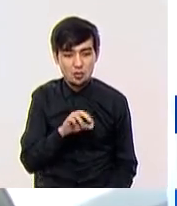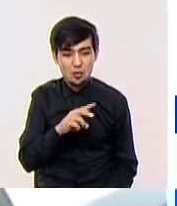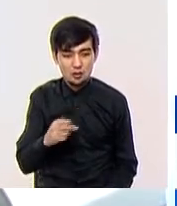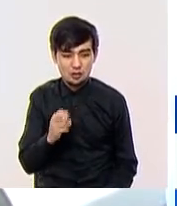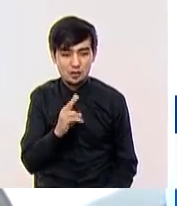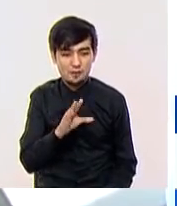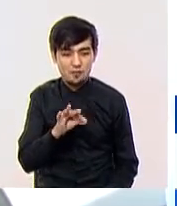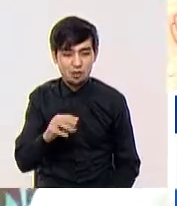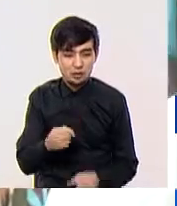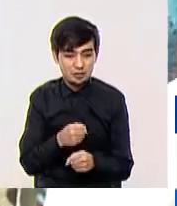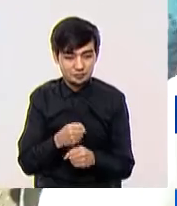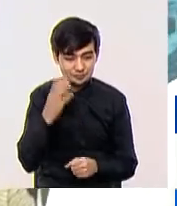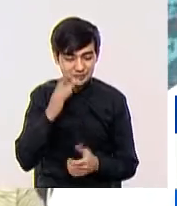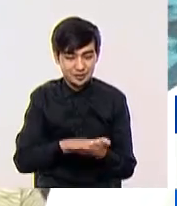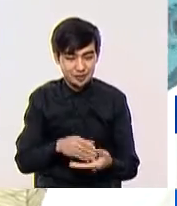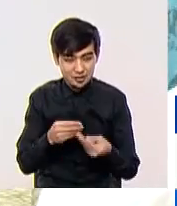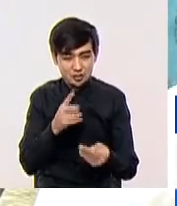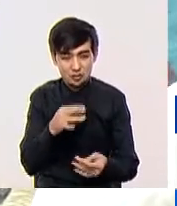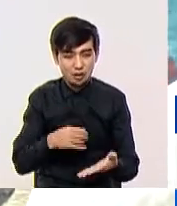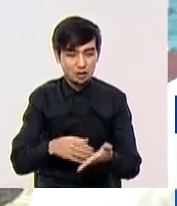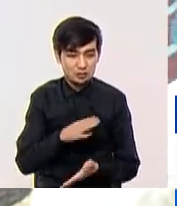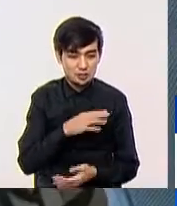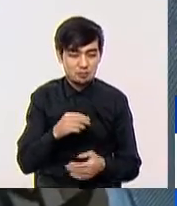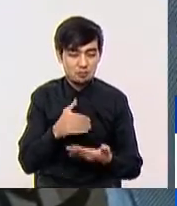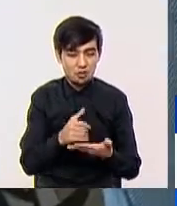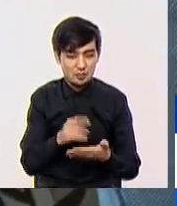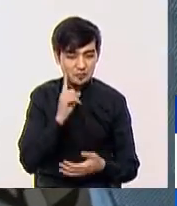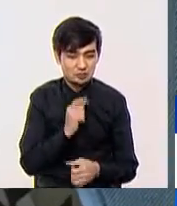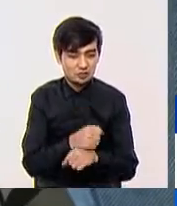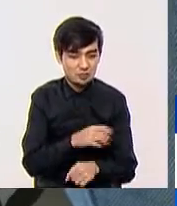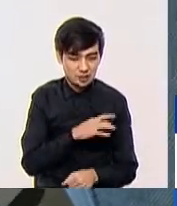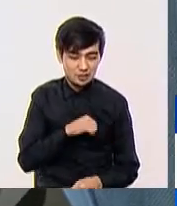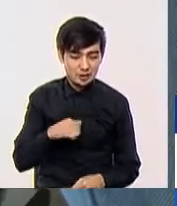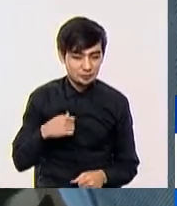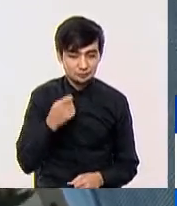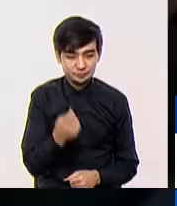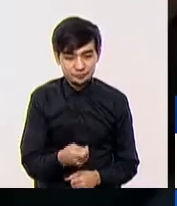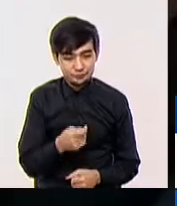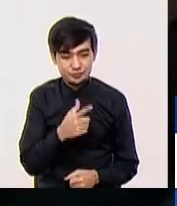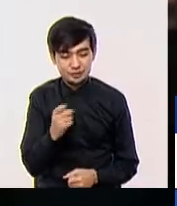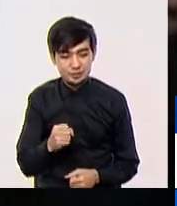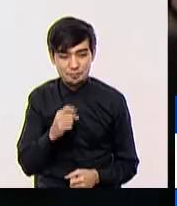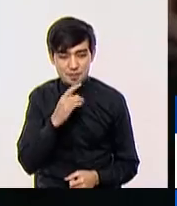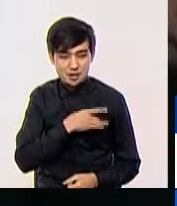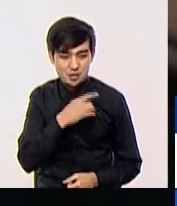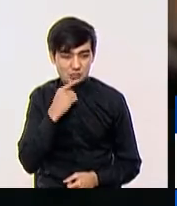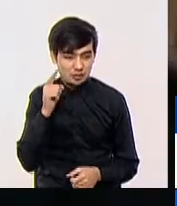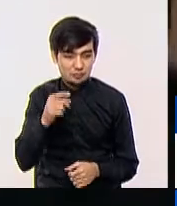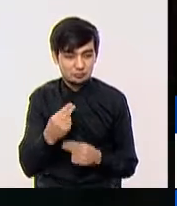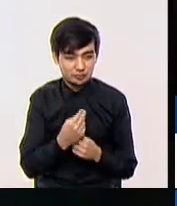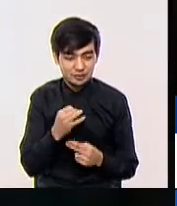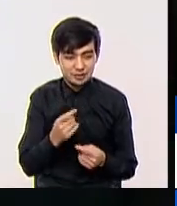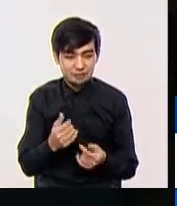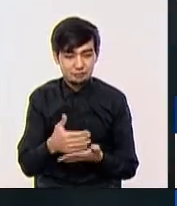на квоту, но получила отказ, так как программа временно приостановлена. Самый дешевый вариант трансплантации за границей – в Беларуси. Женщина начала